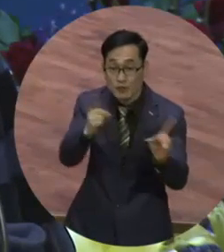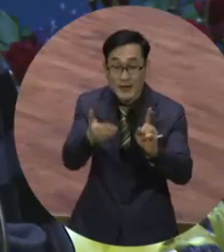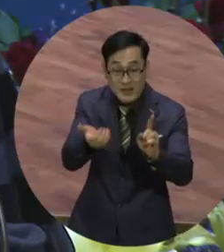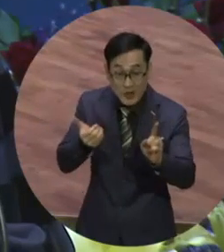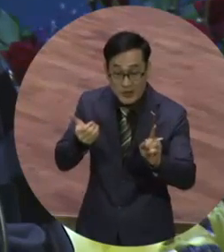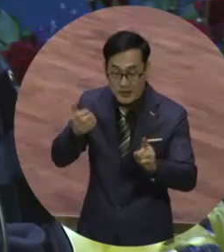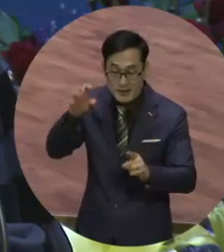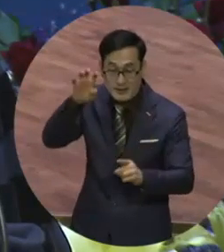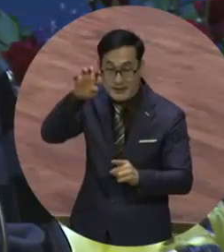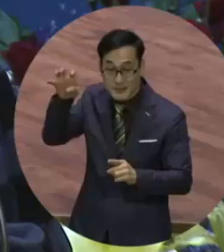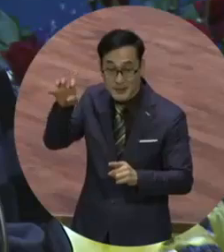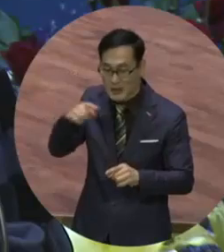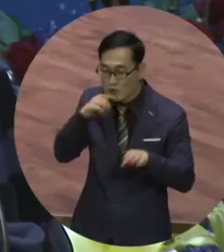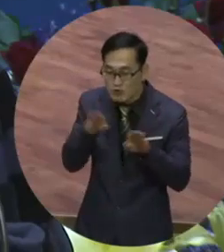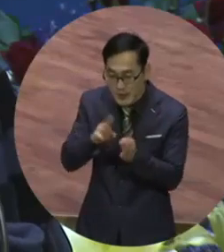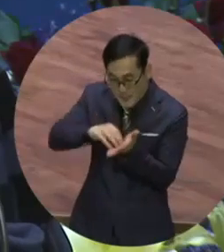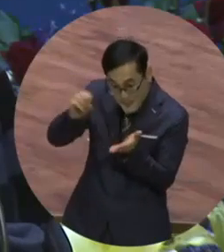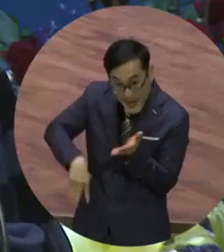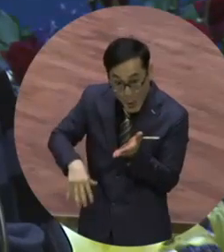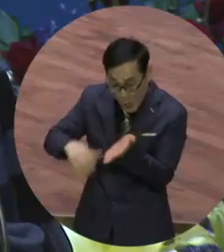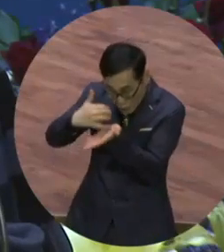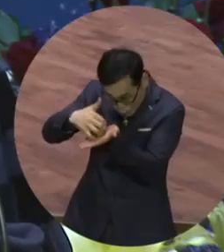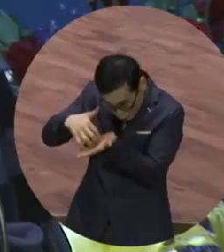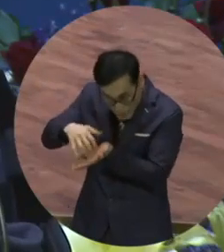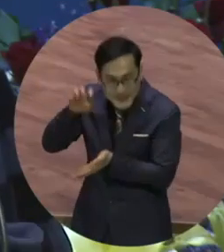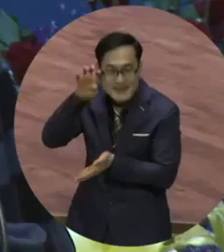번을 제외한 40일 동안